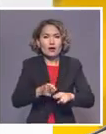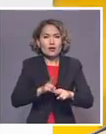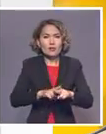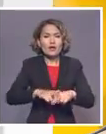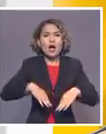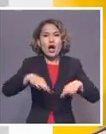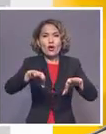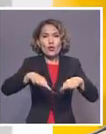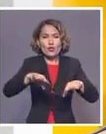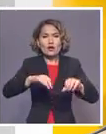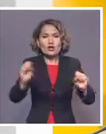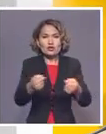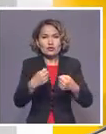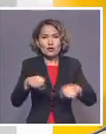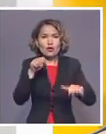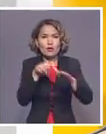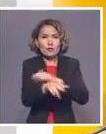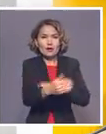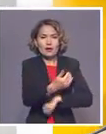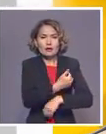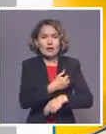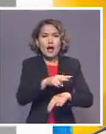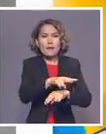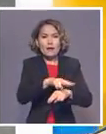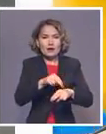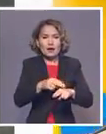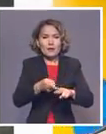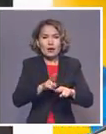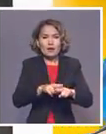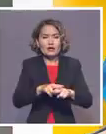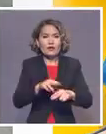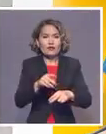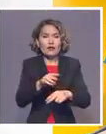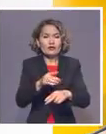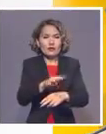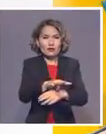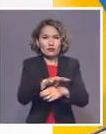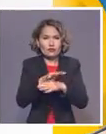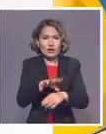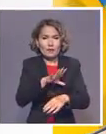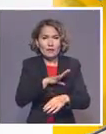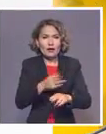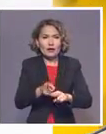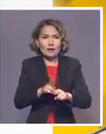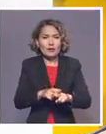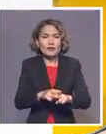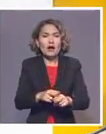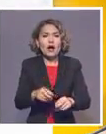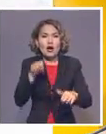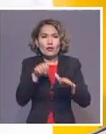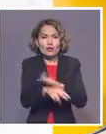тартады. Көлігіне мініп, ізін суытып бой тасаламақ болған. Полицейлер табельдік қарумен көлік дөңгелегіне бірнеше рет оқ атады. Ақыры қашқан